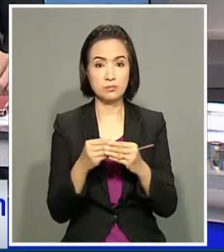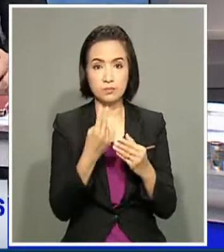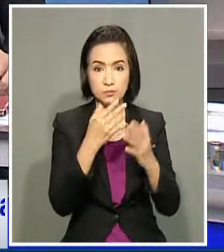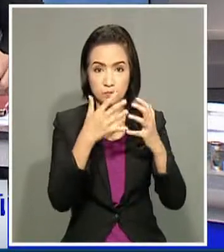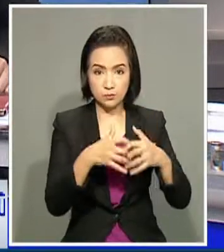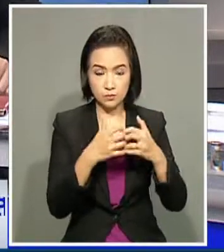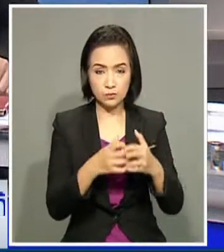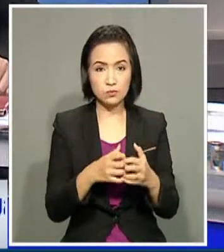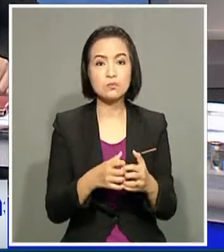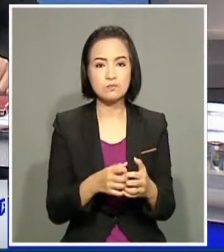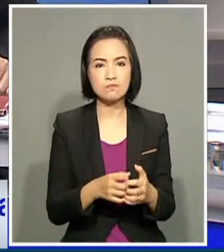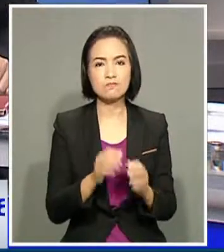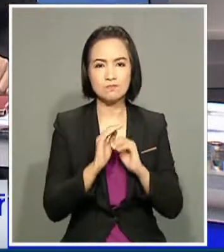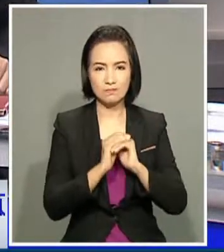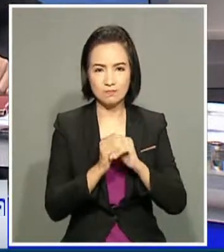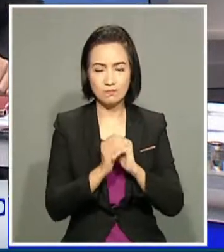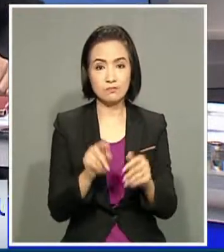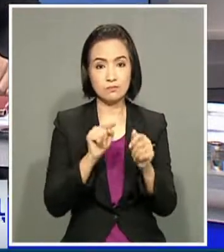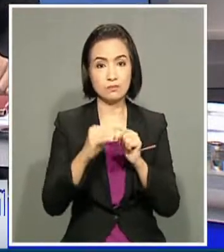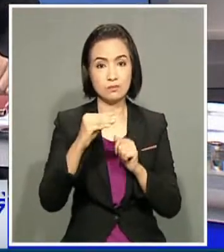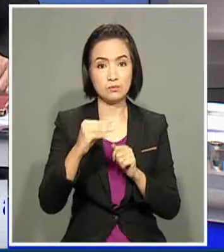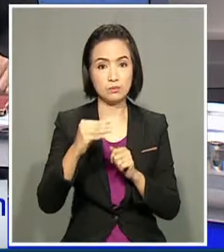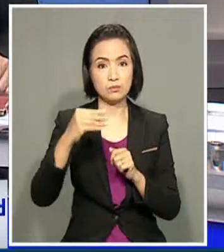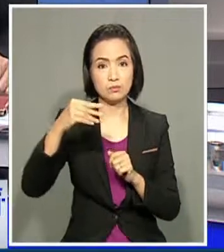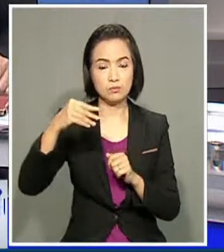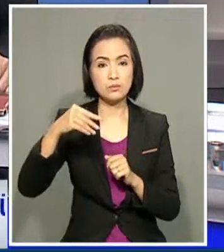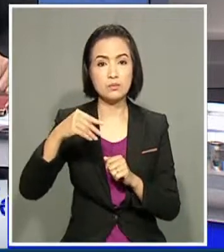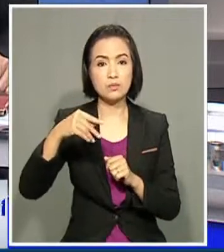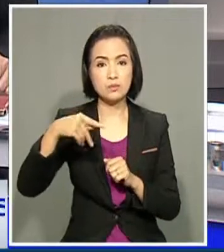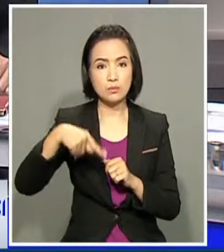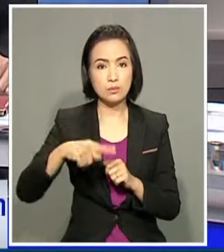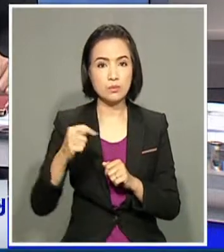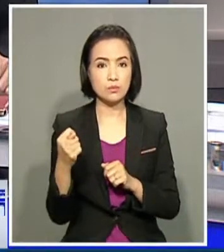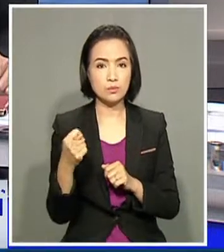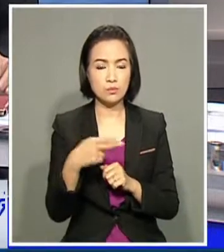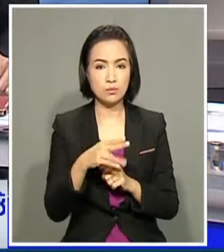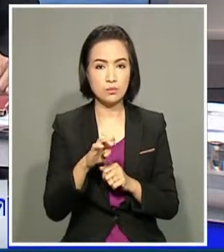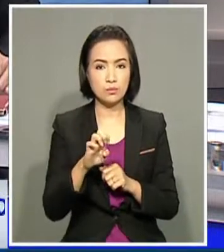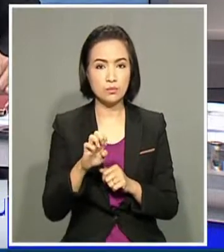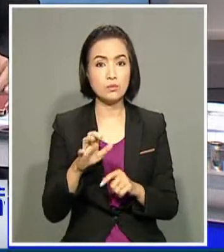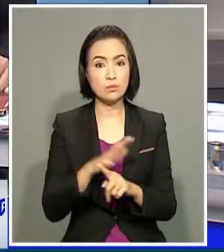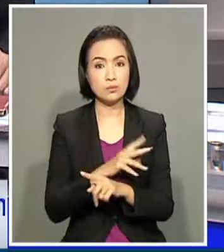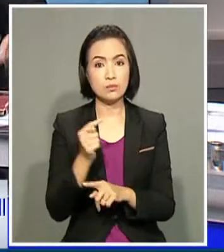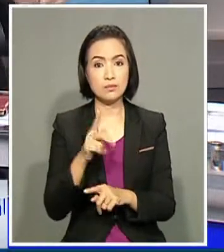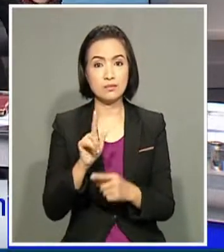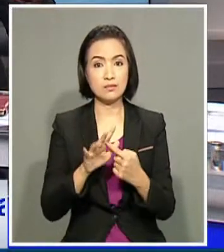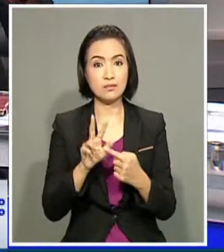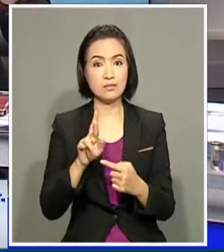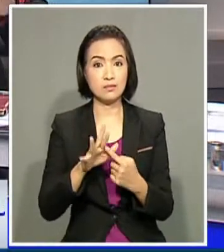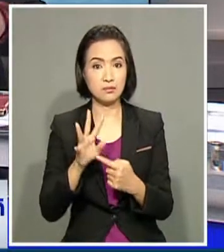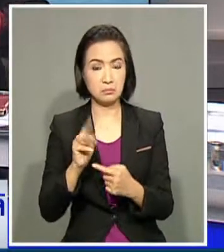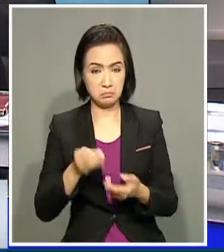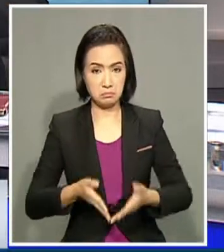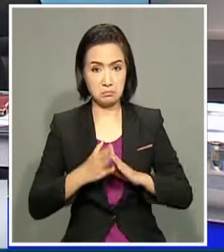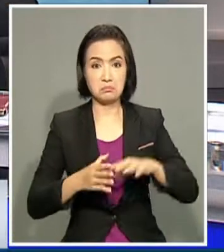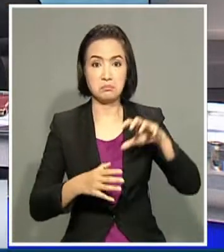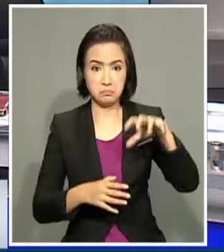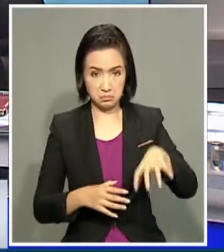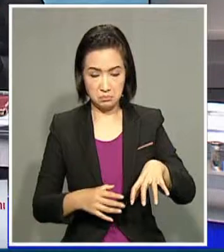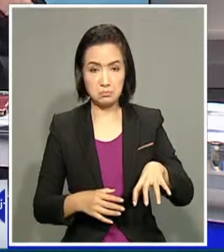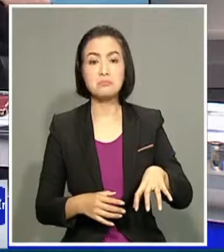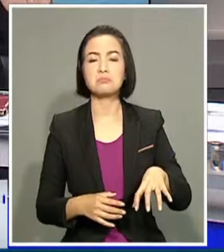วที่อำเภอโพธารามนะครับแป๊บเดียวนะฮะเขาตั้งเนื้อตั้งตัวตั้งหลักและสามารถทำโรงงานแล้ว